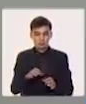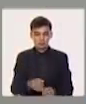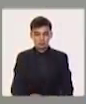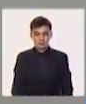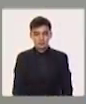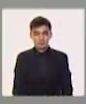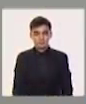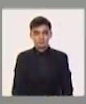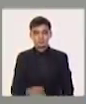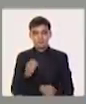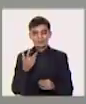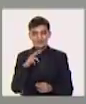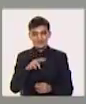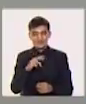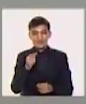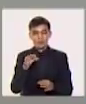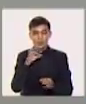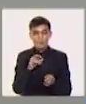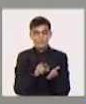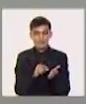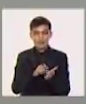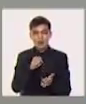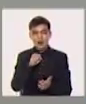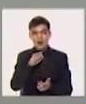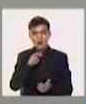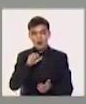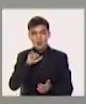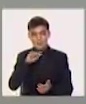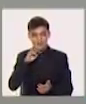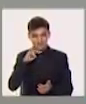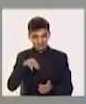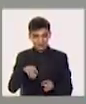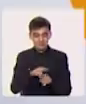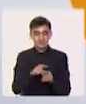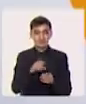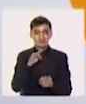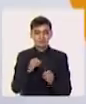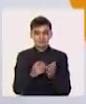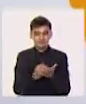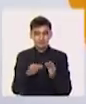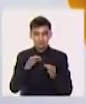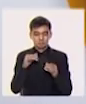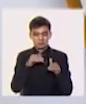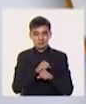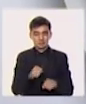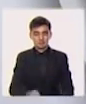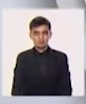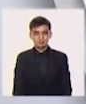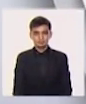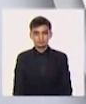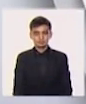ақша, жәрдемақы, алимент 18 жасқа дейін төленетін және әлеуметтік төлем. Бұл ақшаларға ешкім тиісе алмайды.